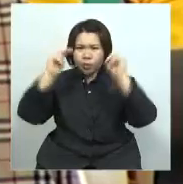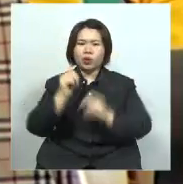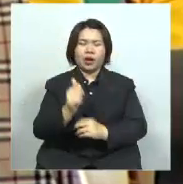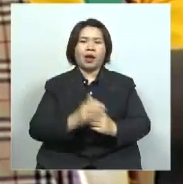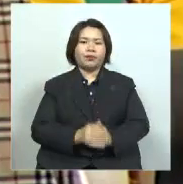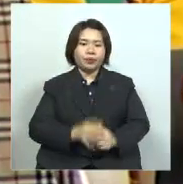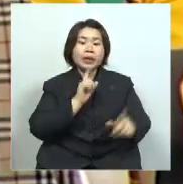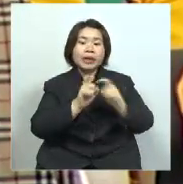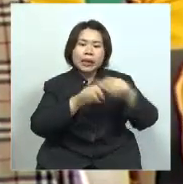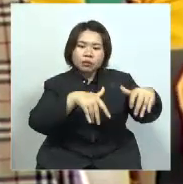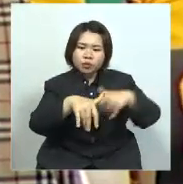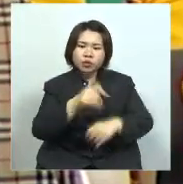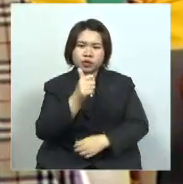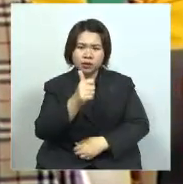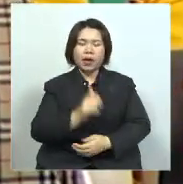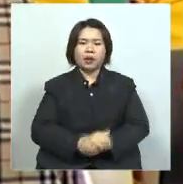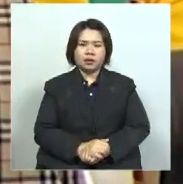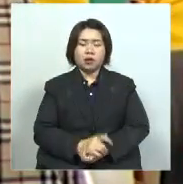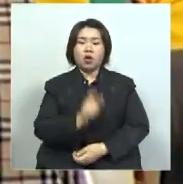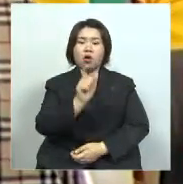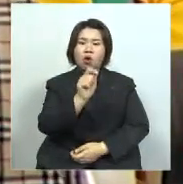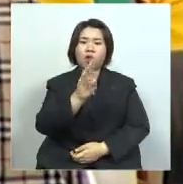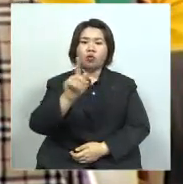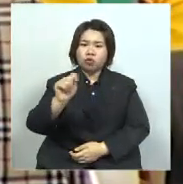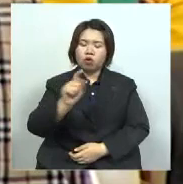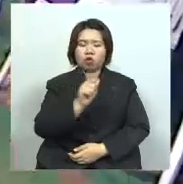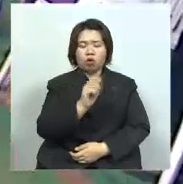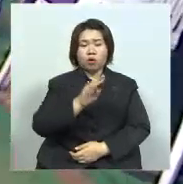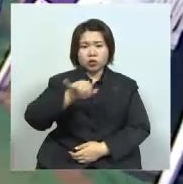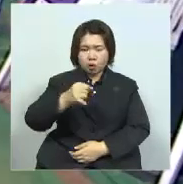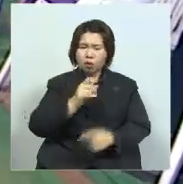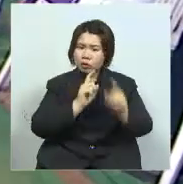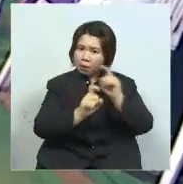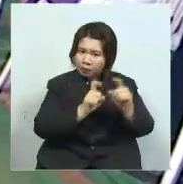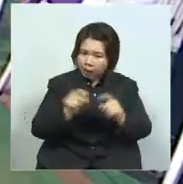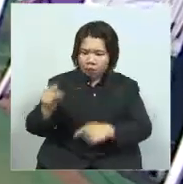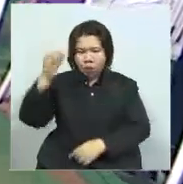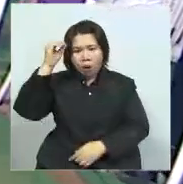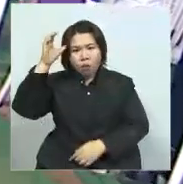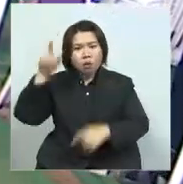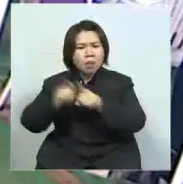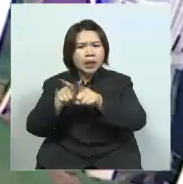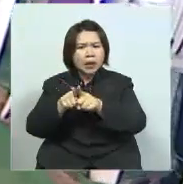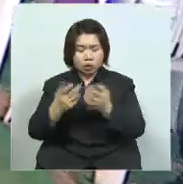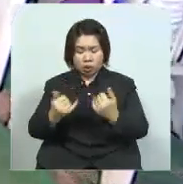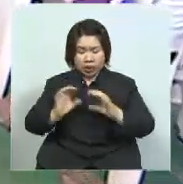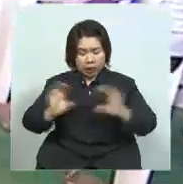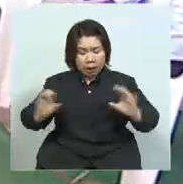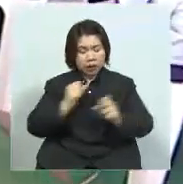ถามท้องถิ่นด้วยอบต.อบจ.เลือกขึ้นมาต้องมีความรู้ว่าวันนี้รัฐบาลกำลังขับเคลื่อนอะ